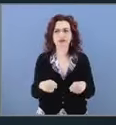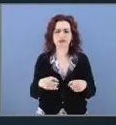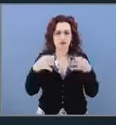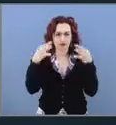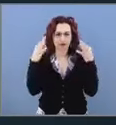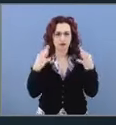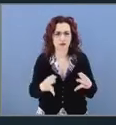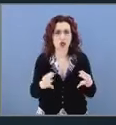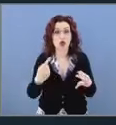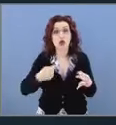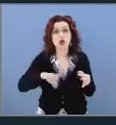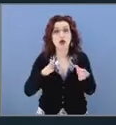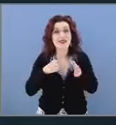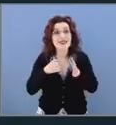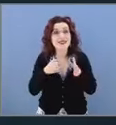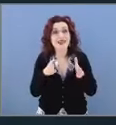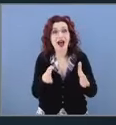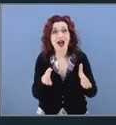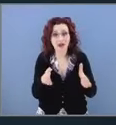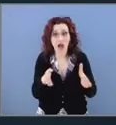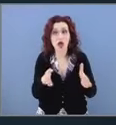cambiare tutto e provare